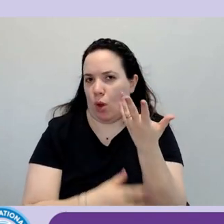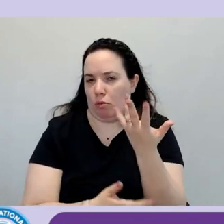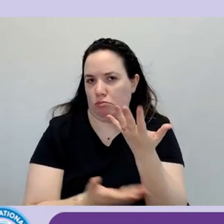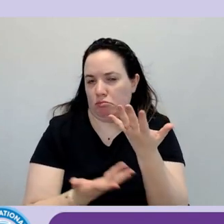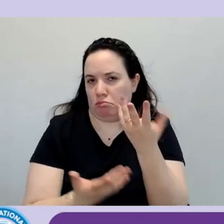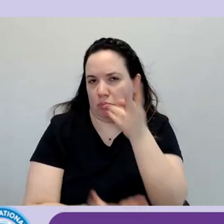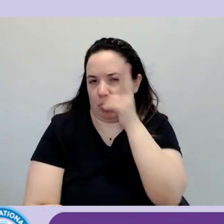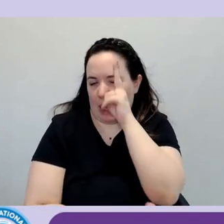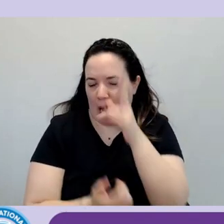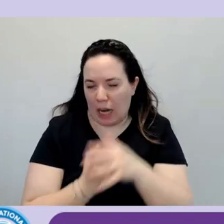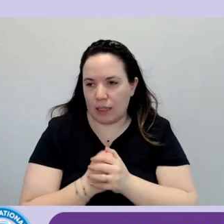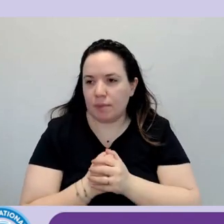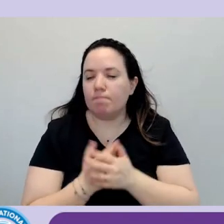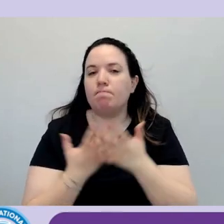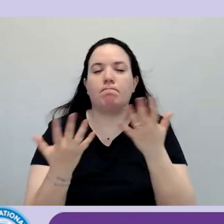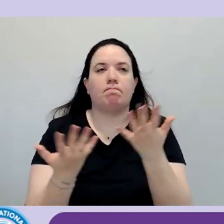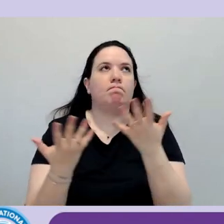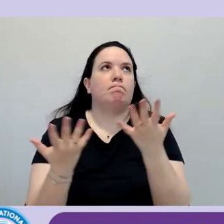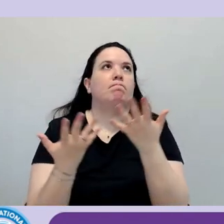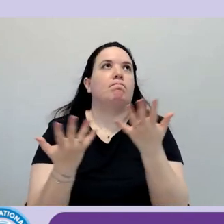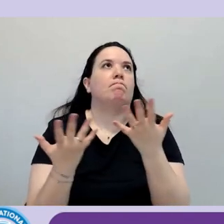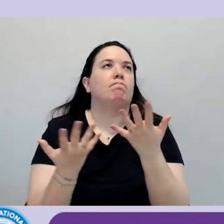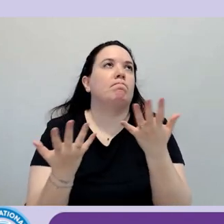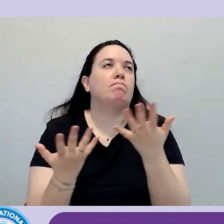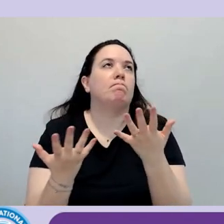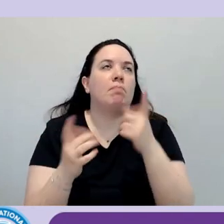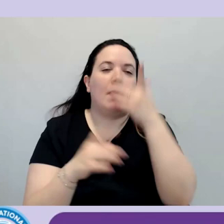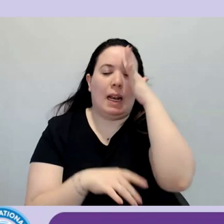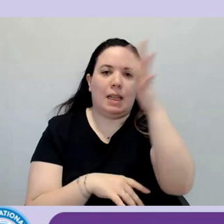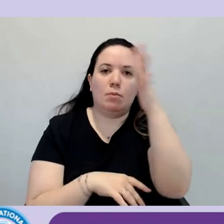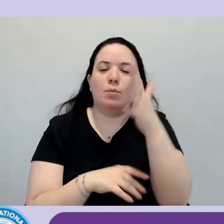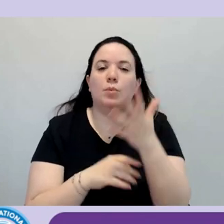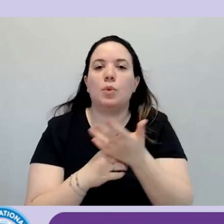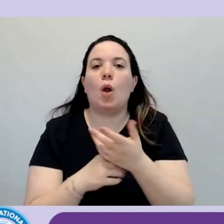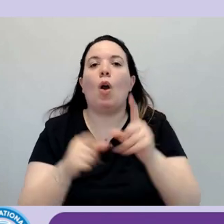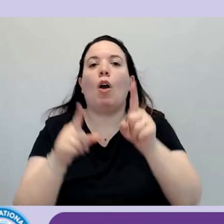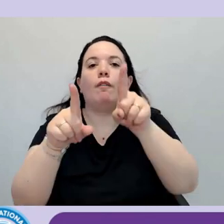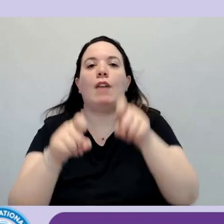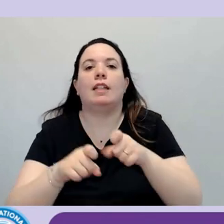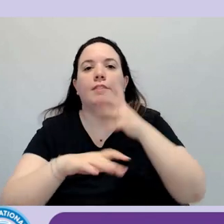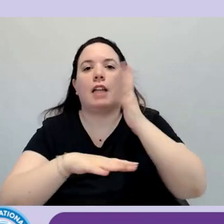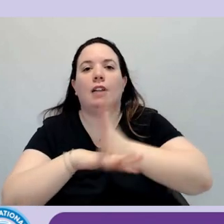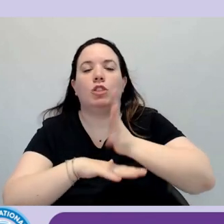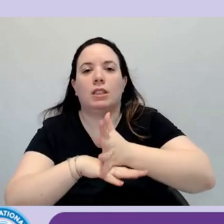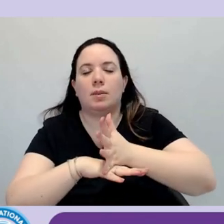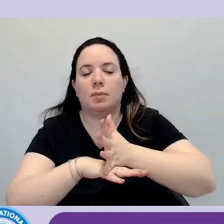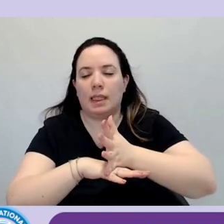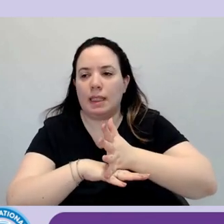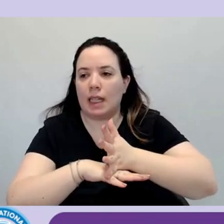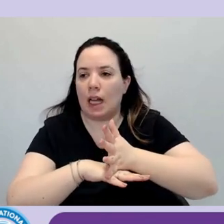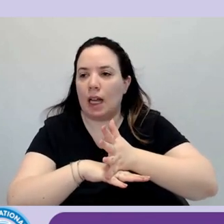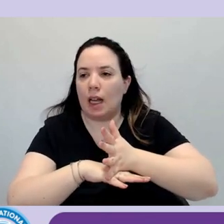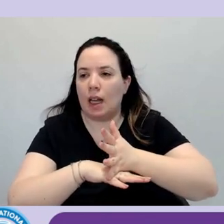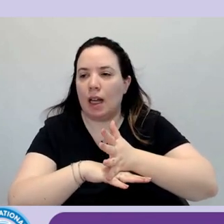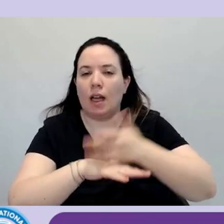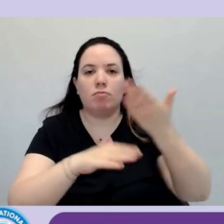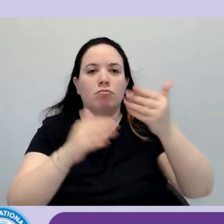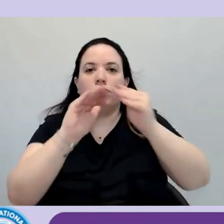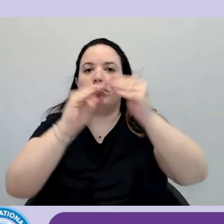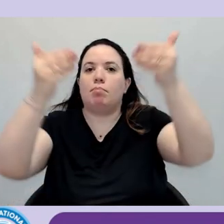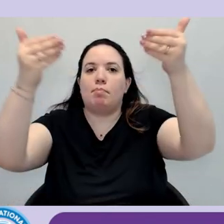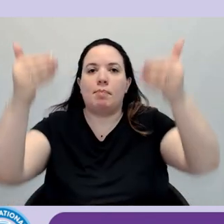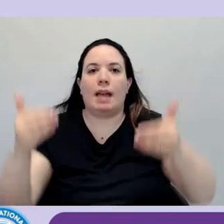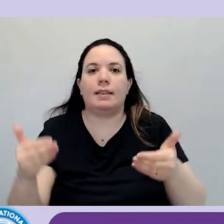sta affrontando per esempio la la verifica di accessibilità di un di una piattaforma